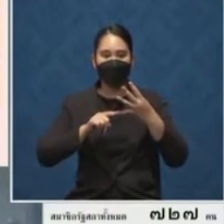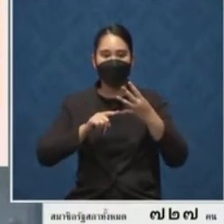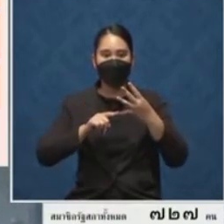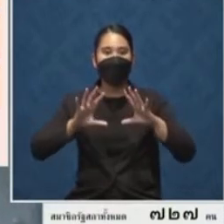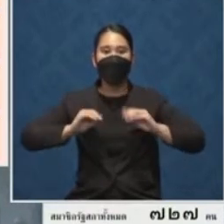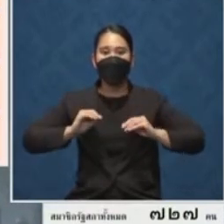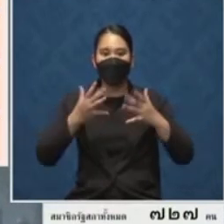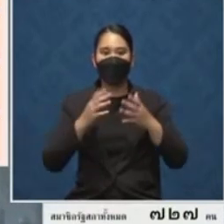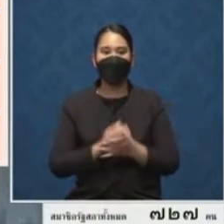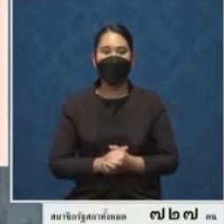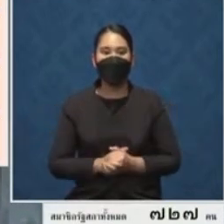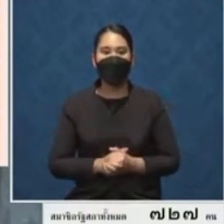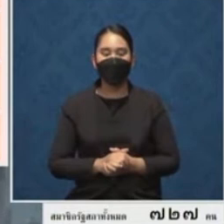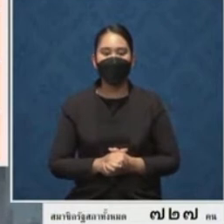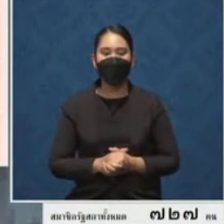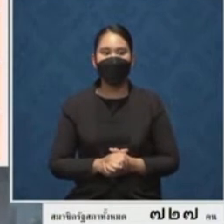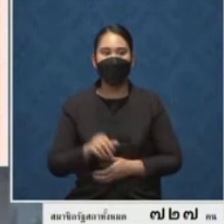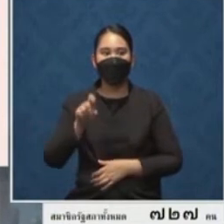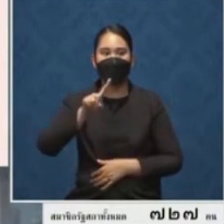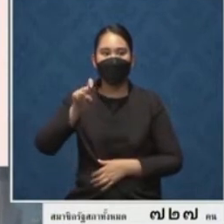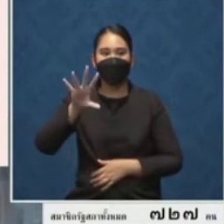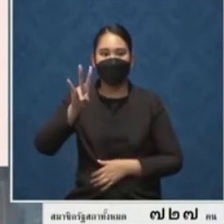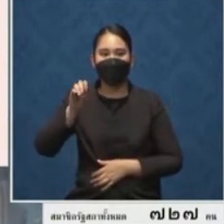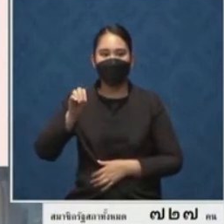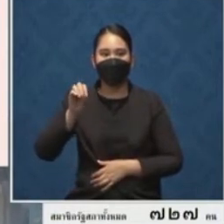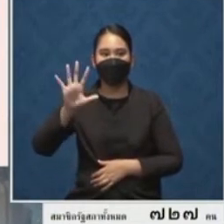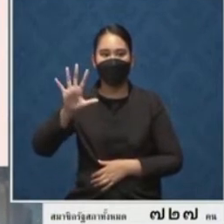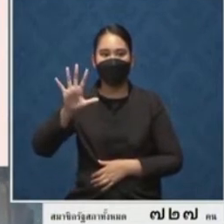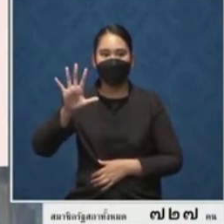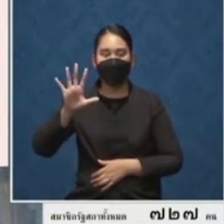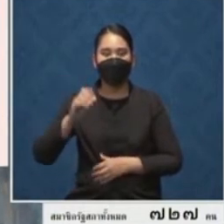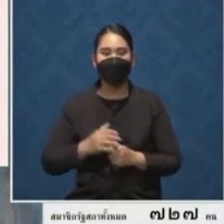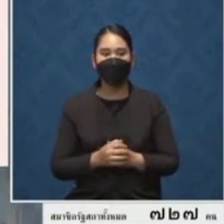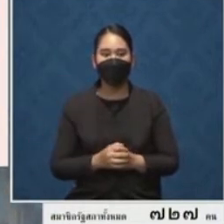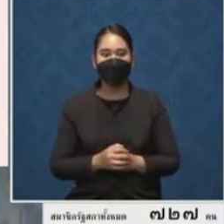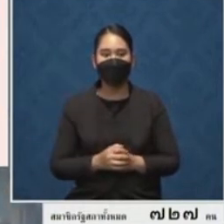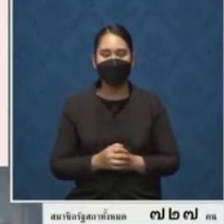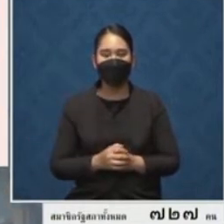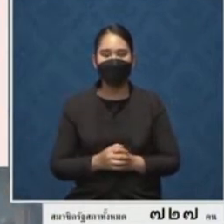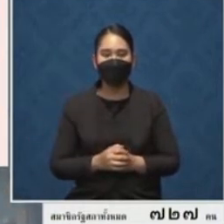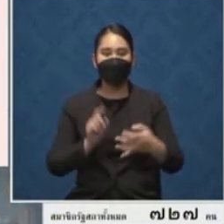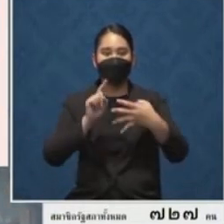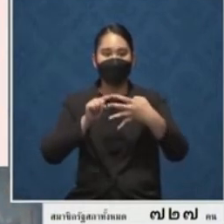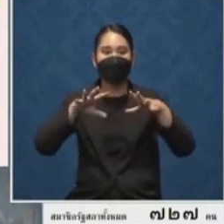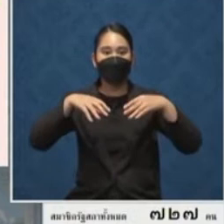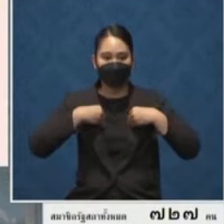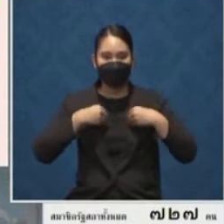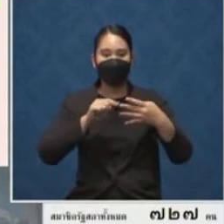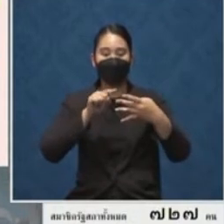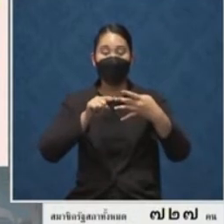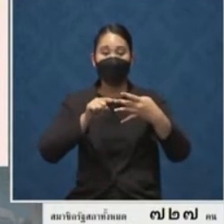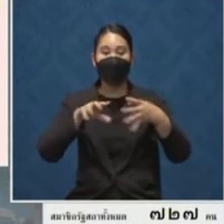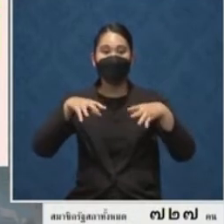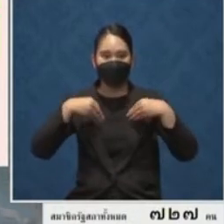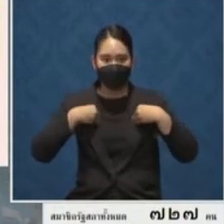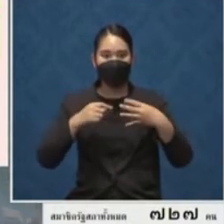ค่ะ 175นายดนัยมหิพันธ ์1รับหลักการ2รับหลักการ